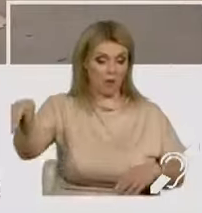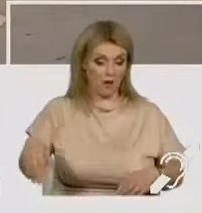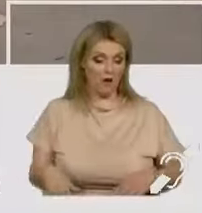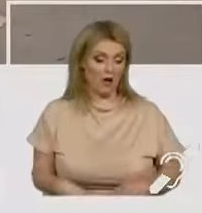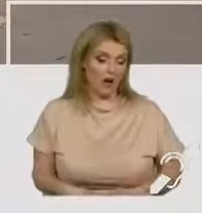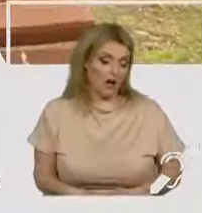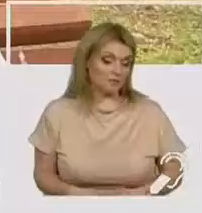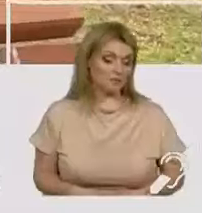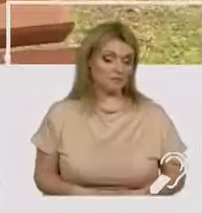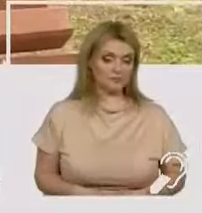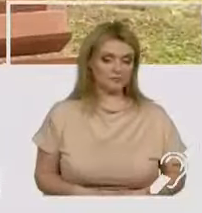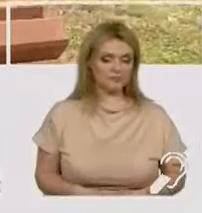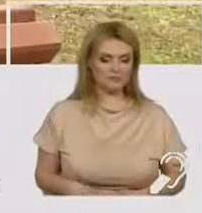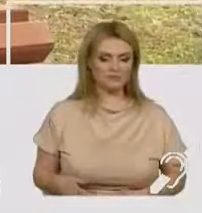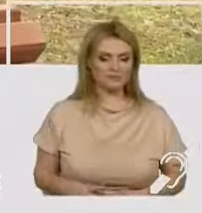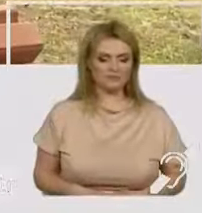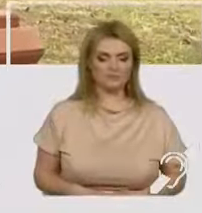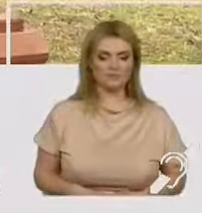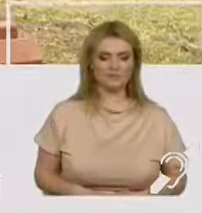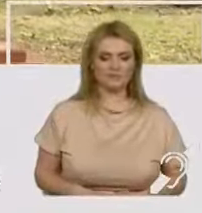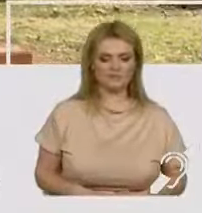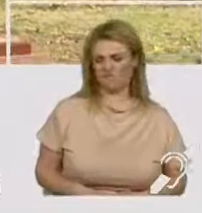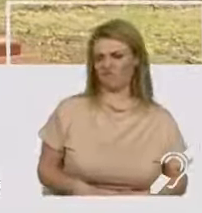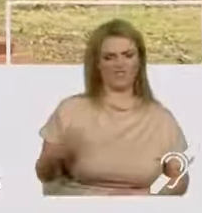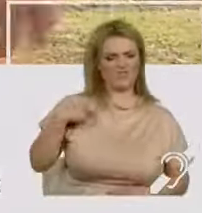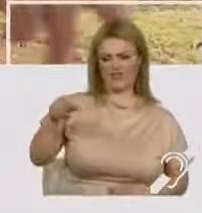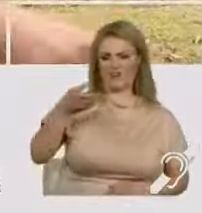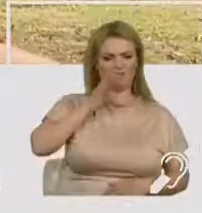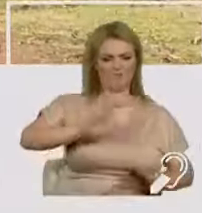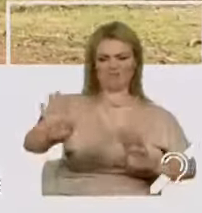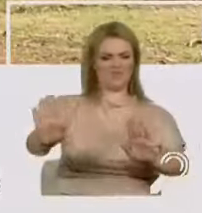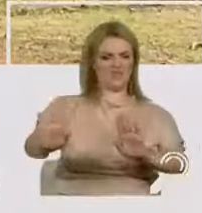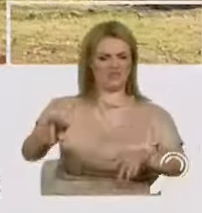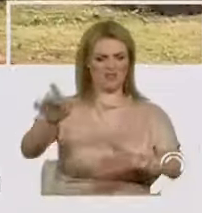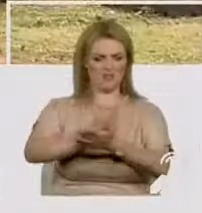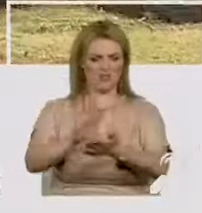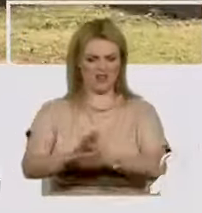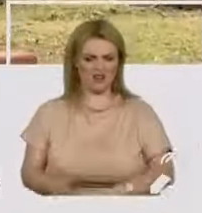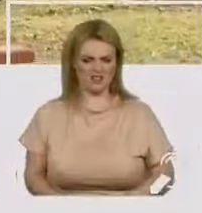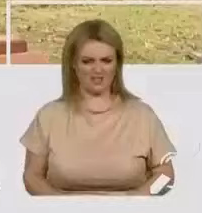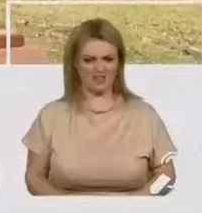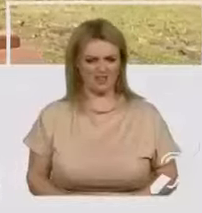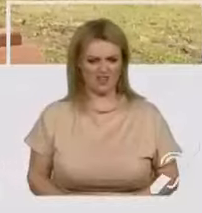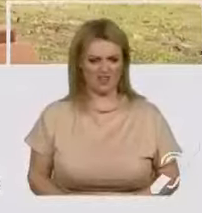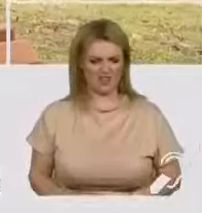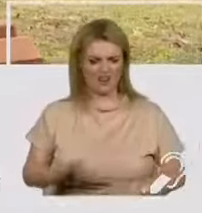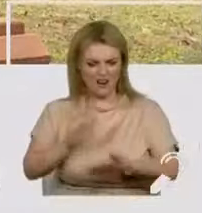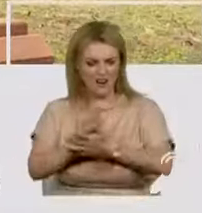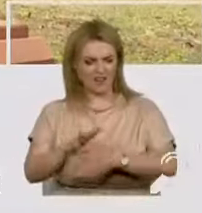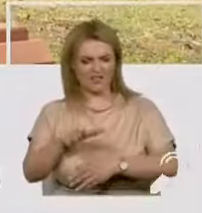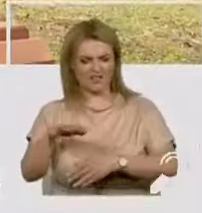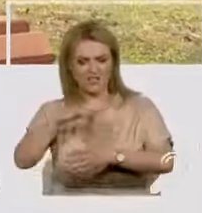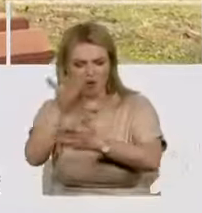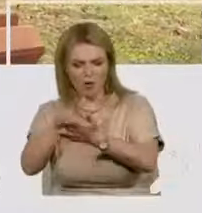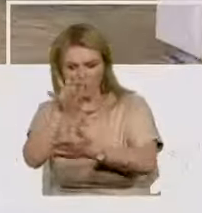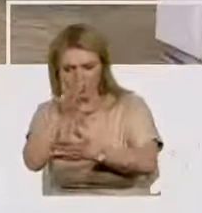să o consume. Ia uite de unde cât curge, cât canalizație curge în pământ și unde se duce. Aici vine, în